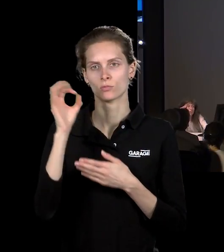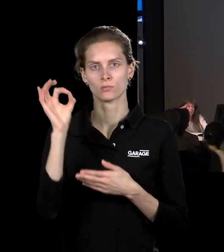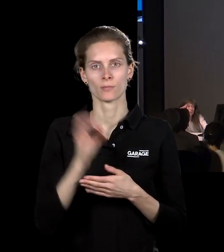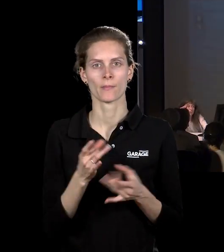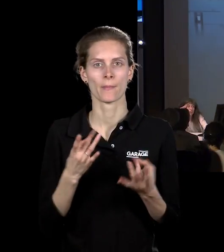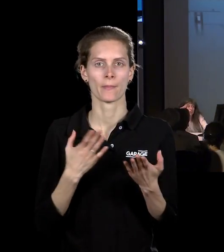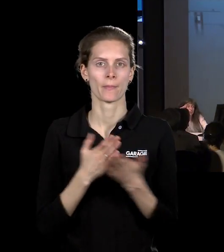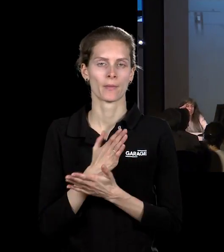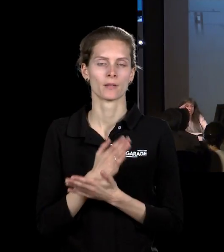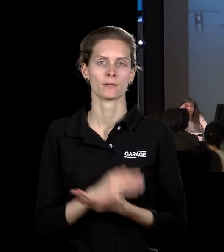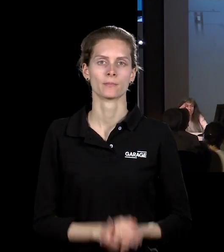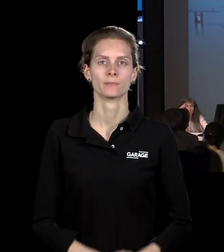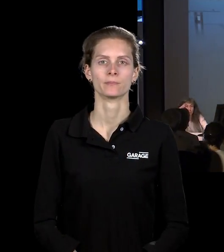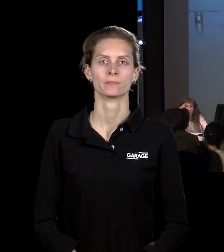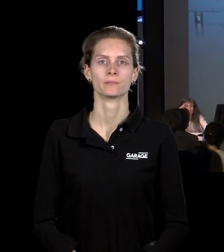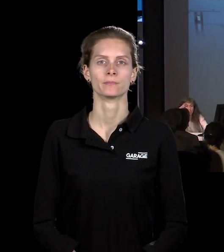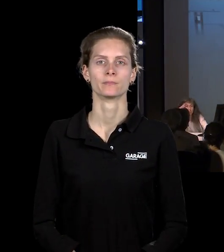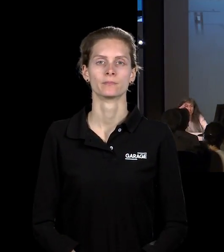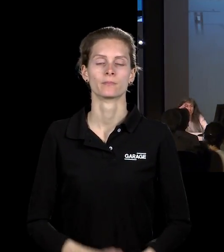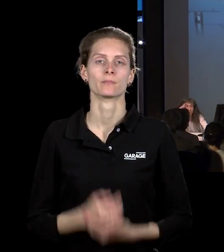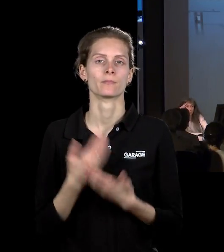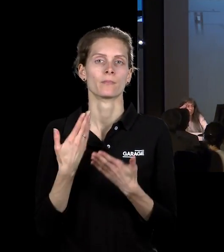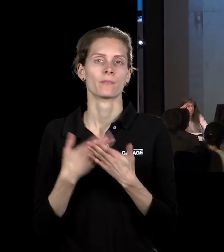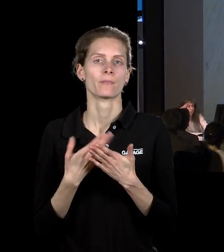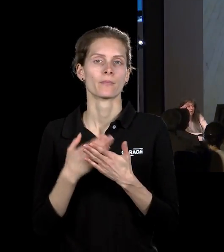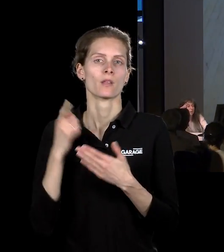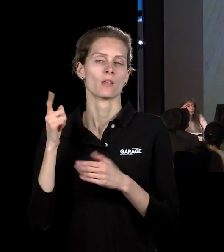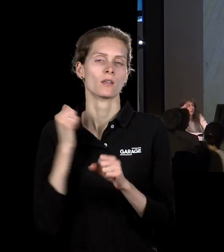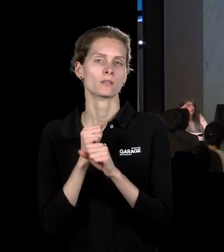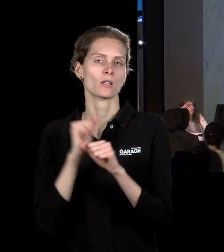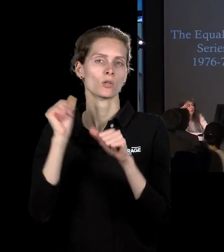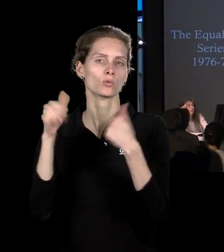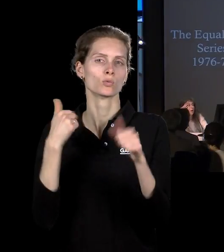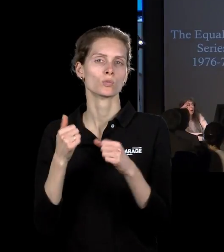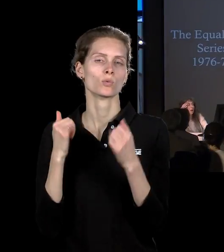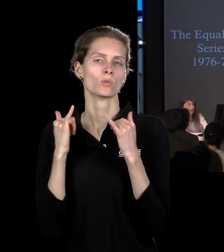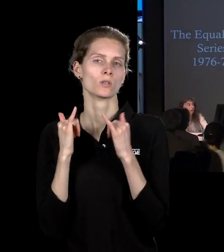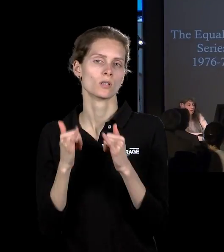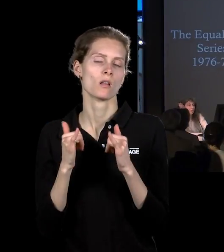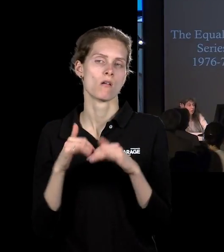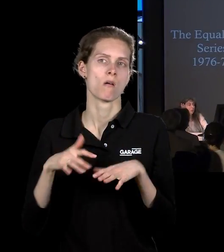Карл Андре, например, делал скульптуры для пола, скульптуры как разметка пространства.